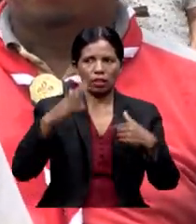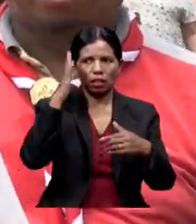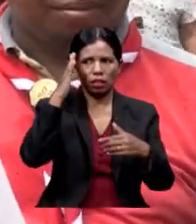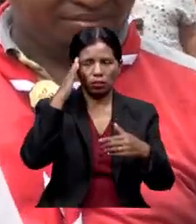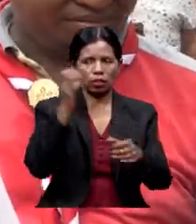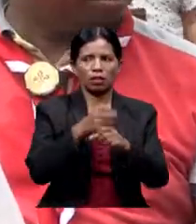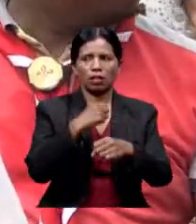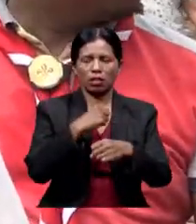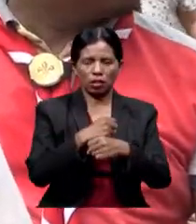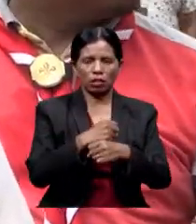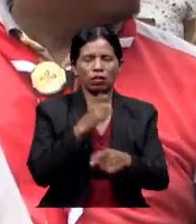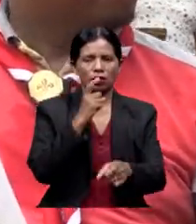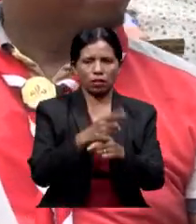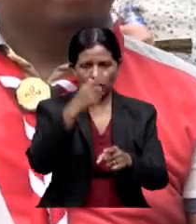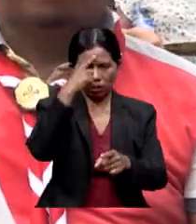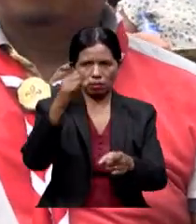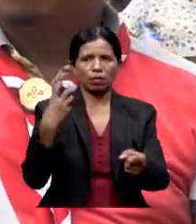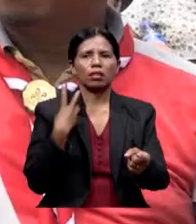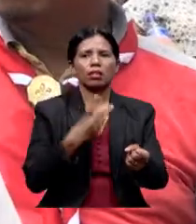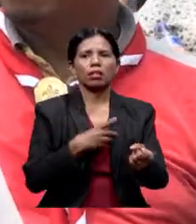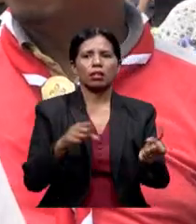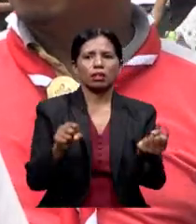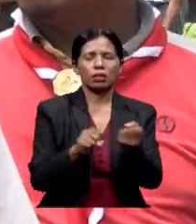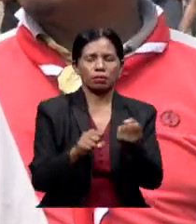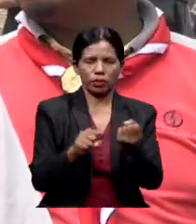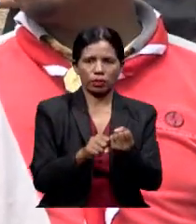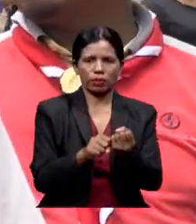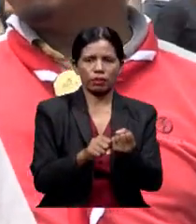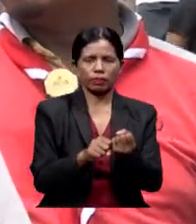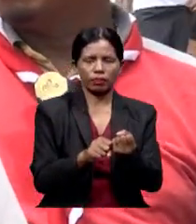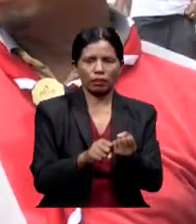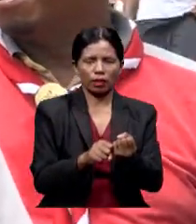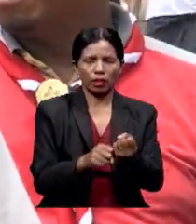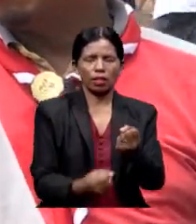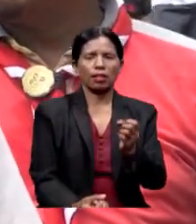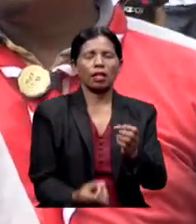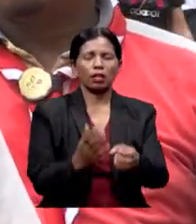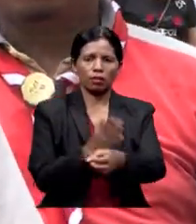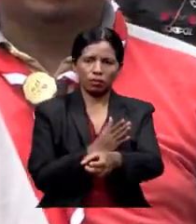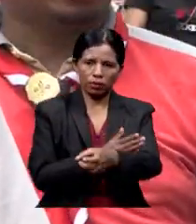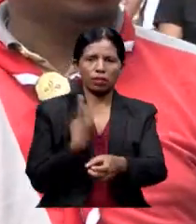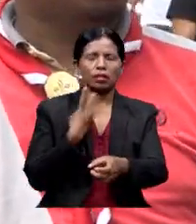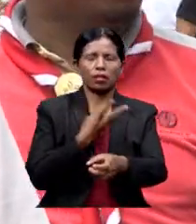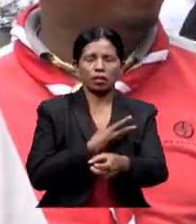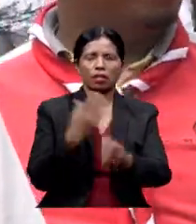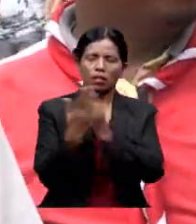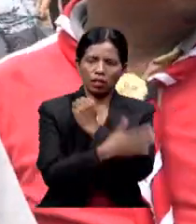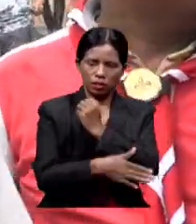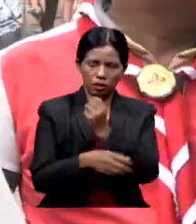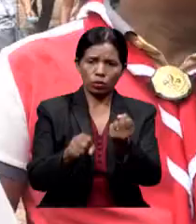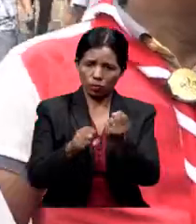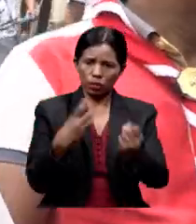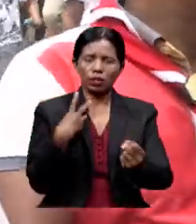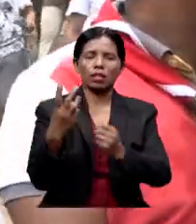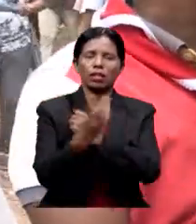halorasik. Tamba, ite kontribui ba, ite kwandu habura si tenerai, ne kontribui ba, ite nerai no ba